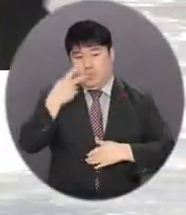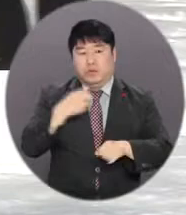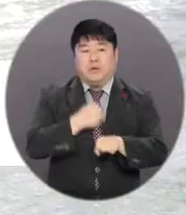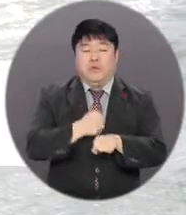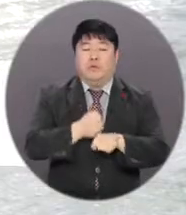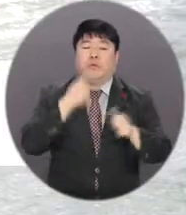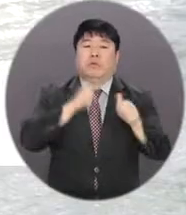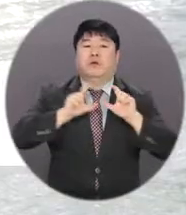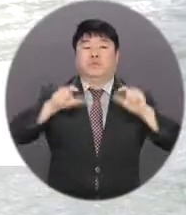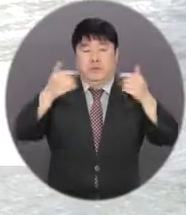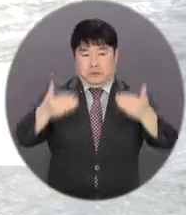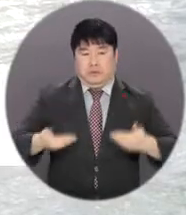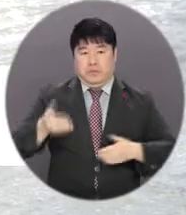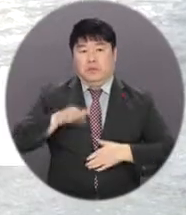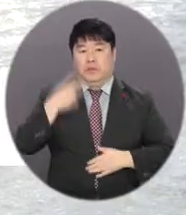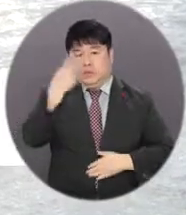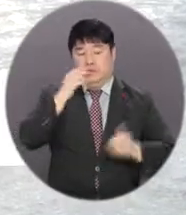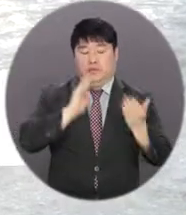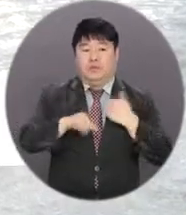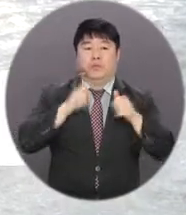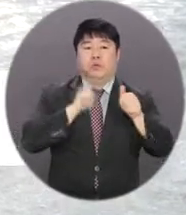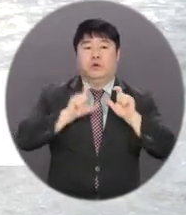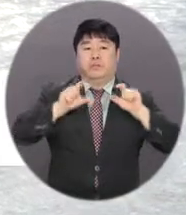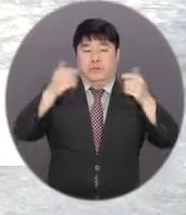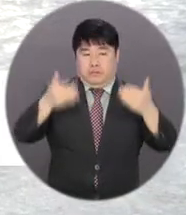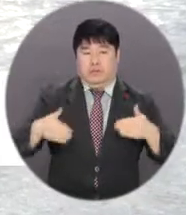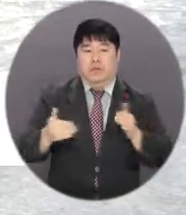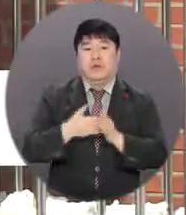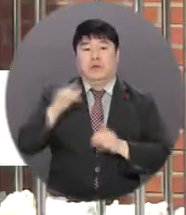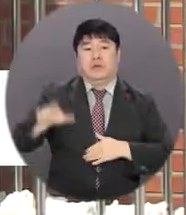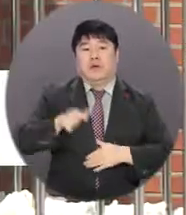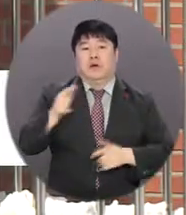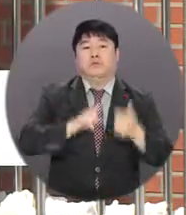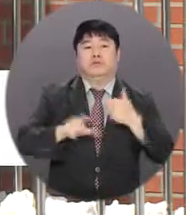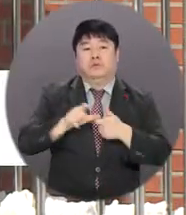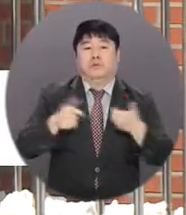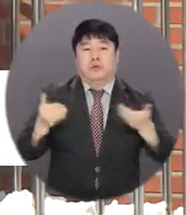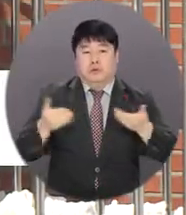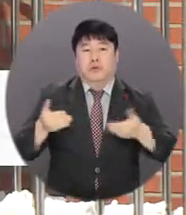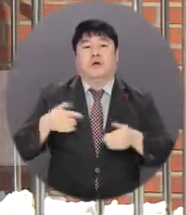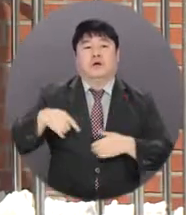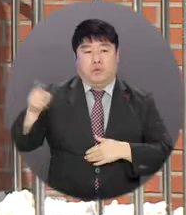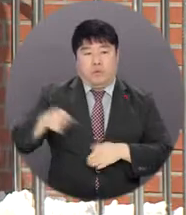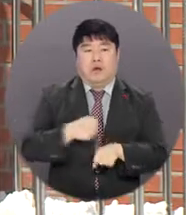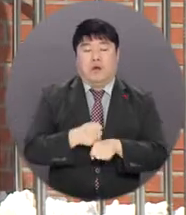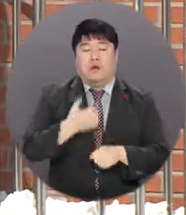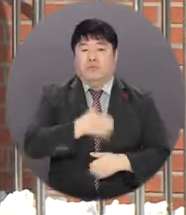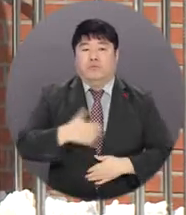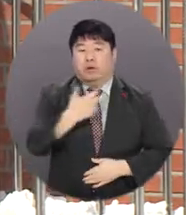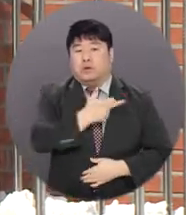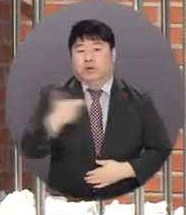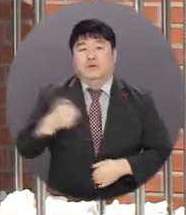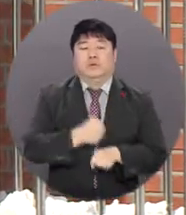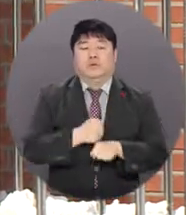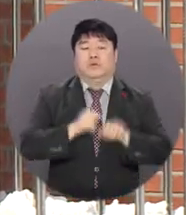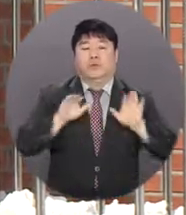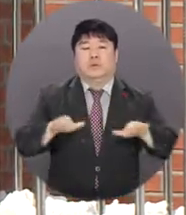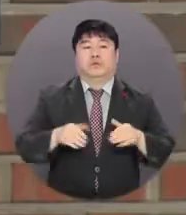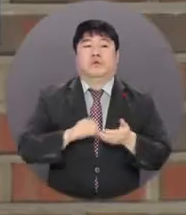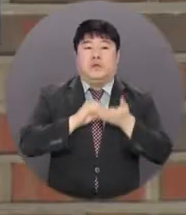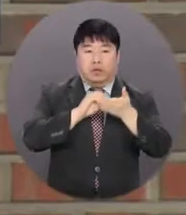판정을 받았는데 검사 이후 확진 판정을 받기까지 하루를 더 출근해 우려를 키우고 있습니다. 현재는 시설